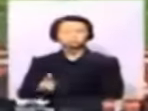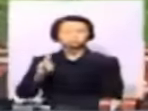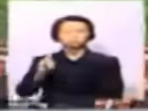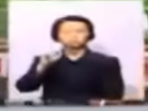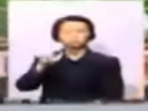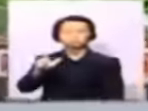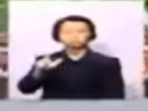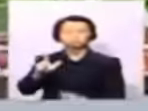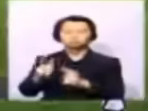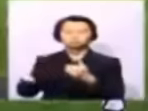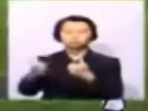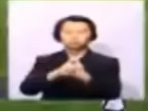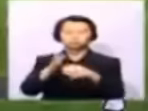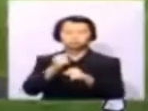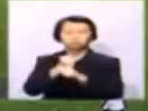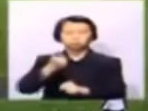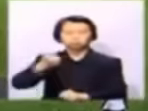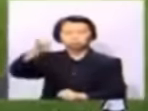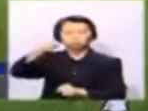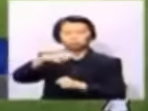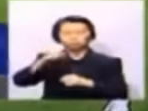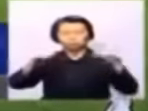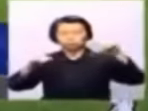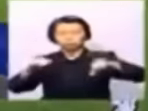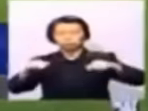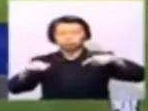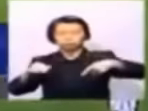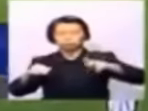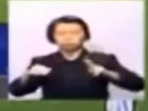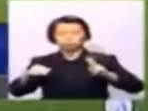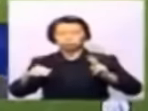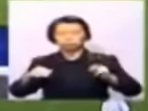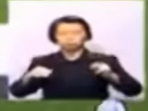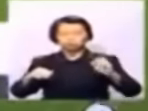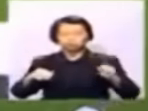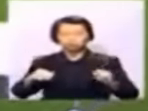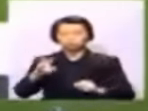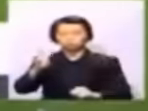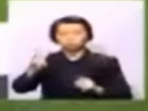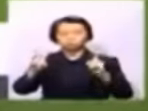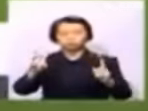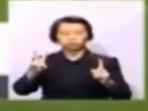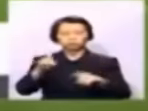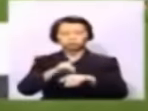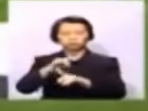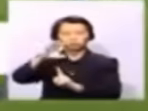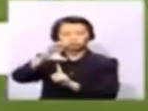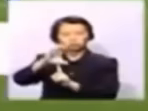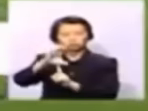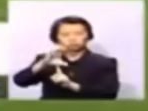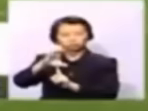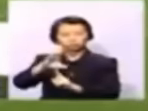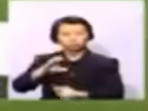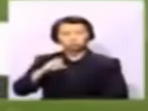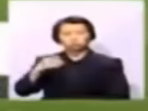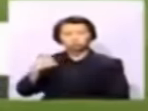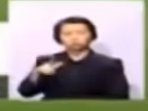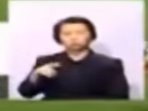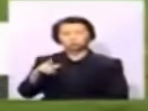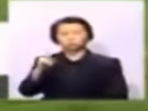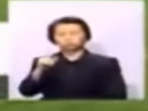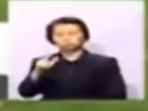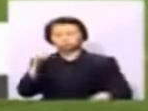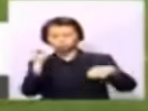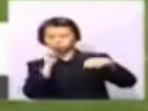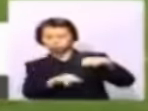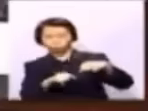Kuala Lumpur pula kembali meraih kemenangan setelah menewaskan PKNS FC 2-1 dalam aksi di Ceras. The Hawks membuka tirai